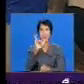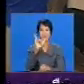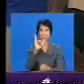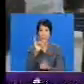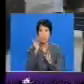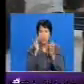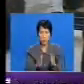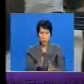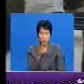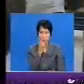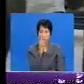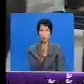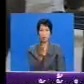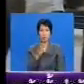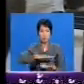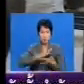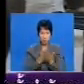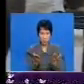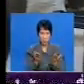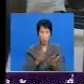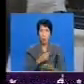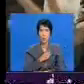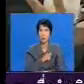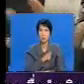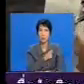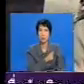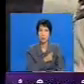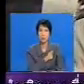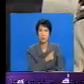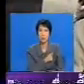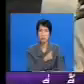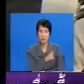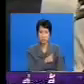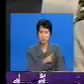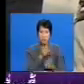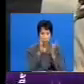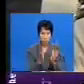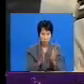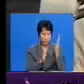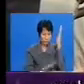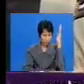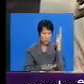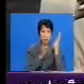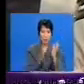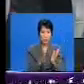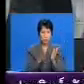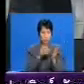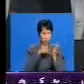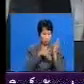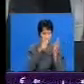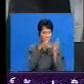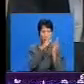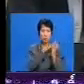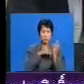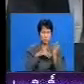ความรู้สึกของผู้รับข่าวสารโดยเฉพาะมุมมองที่แตกต่างกันระหว่างคนในพื้นที่และคนนอกพื้นที่สื่อมวลชนก็ควรจะ